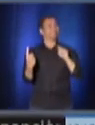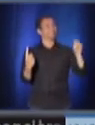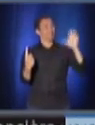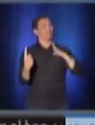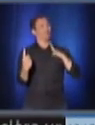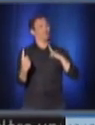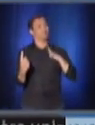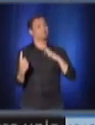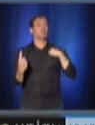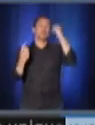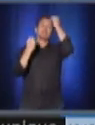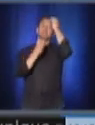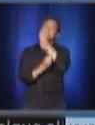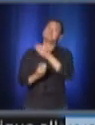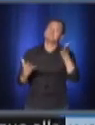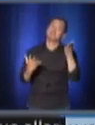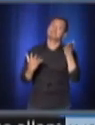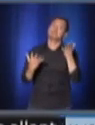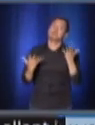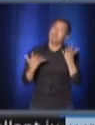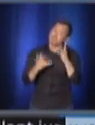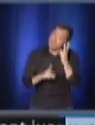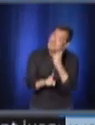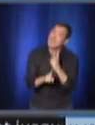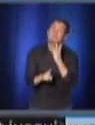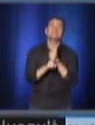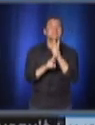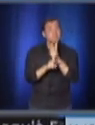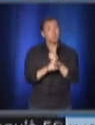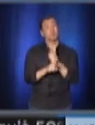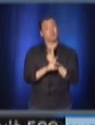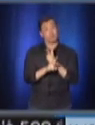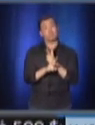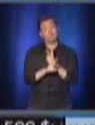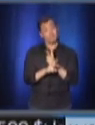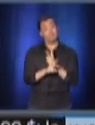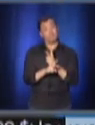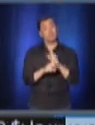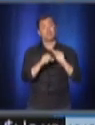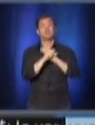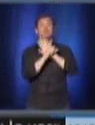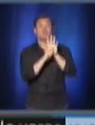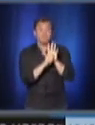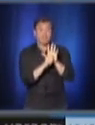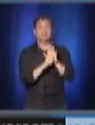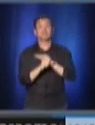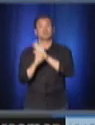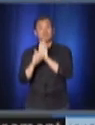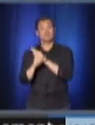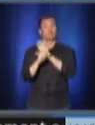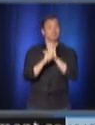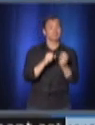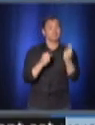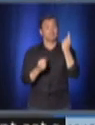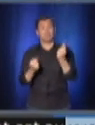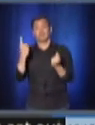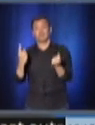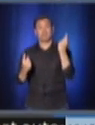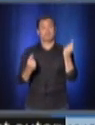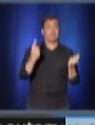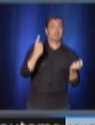général, c'est faites attention à ça. Il y a déjà plusieurs cas positifs. Donc, quand on vous disait que le virus circule, c'est que le